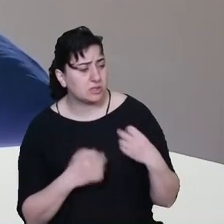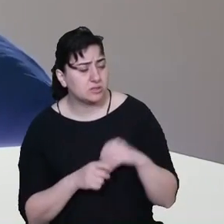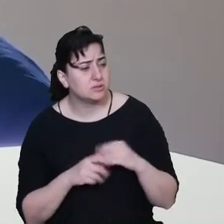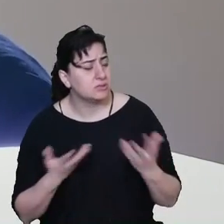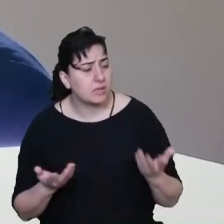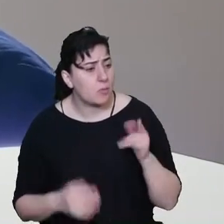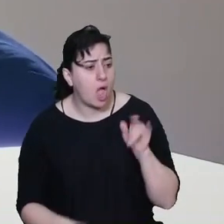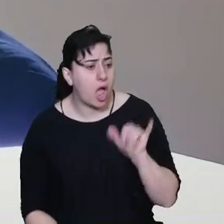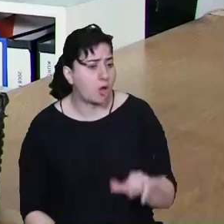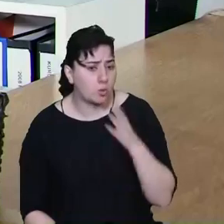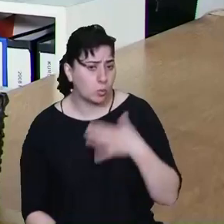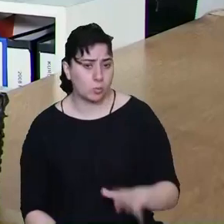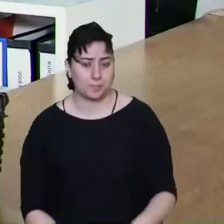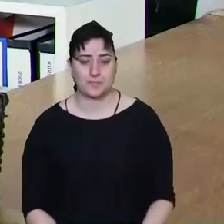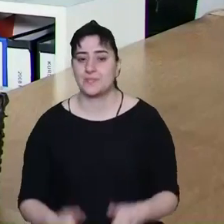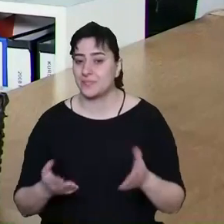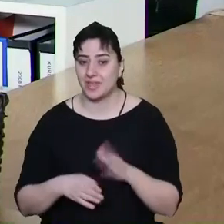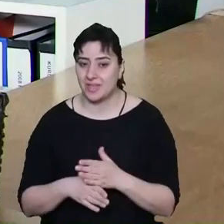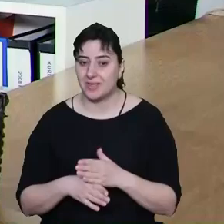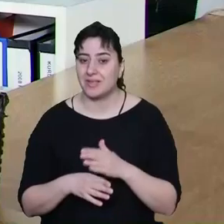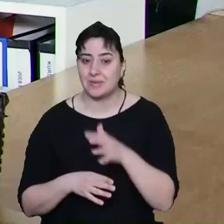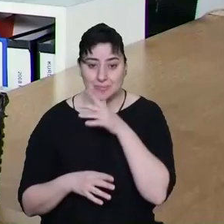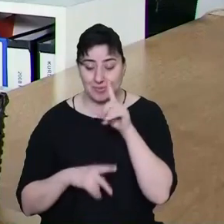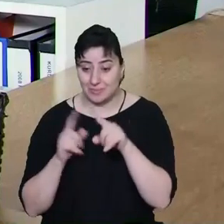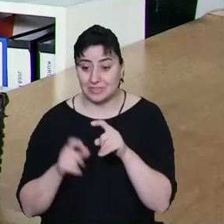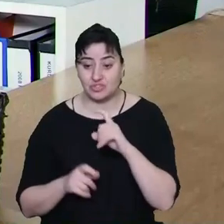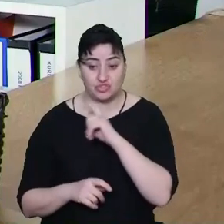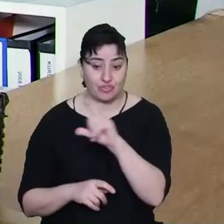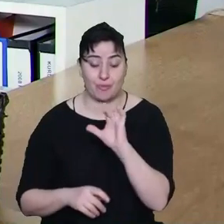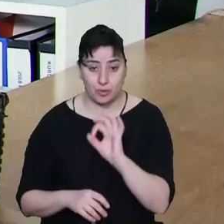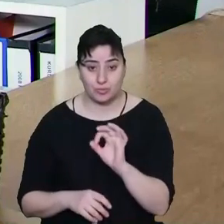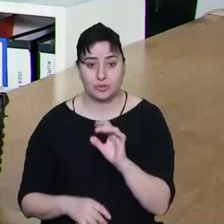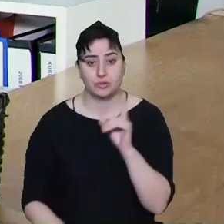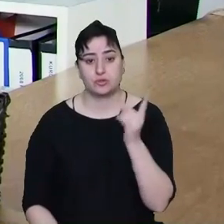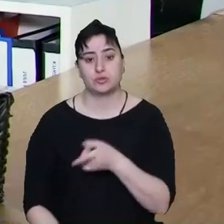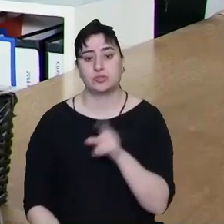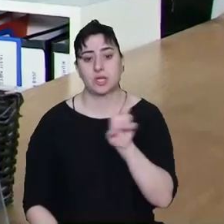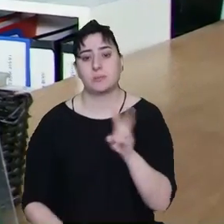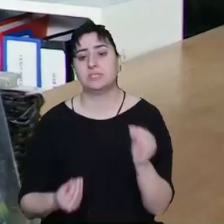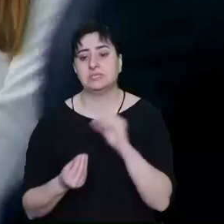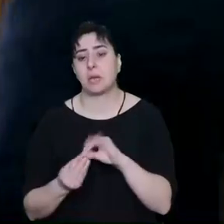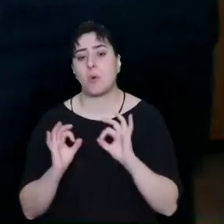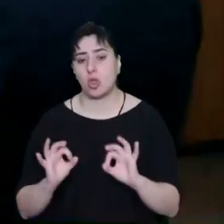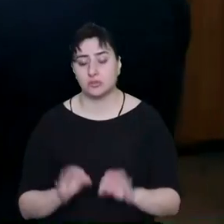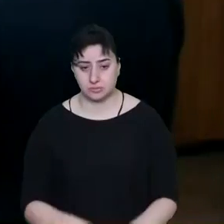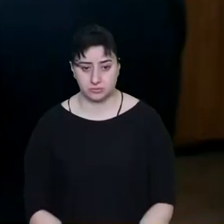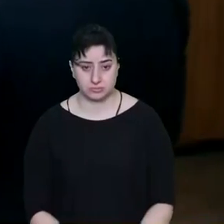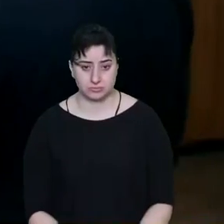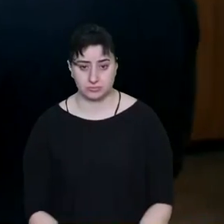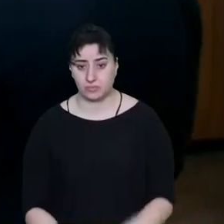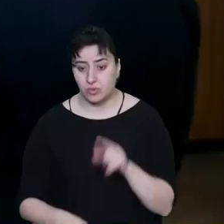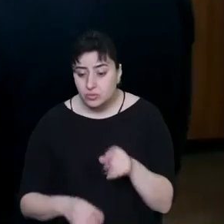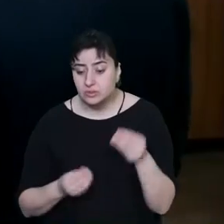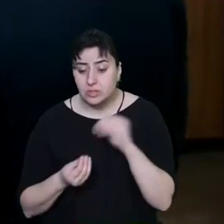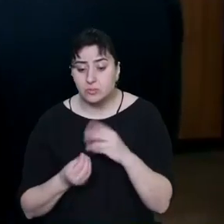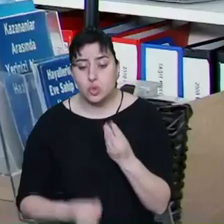haklı tarafı neymiş acaba? Şöyle Nurhan'cığım, bilmecenin cevabını bilirse Erdem'e %20 zam yapacakmış müdür bey. Evet abicim, bu zam